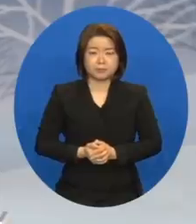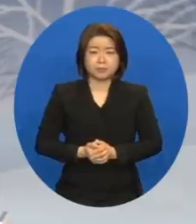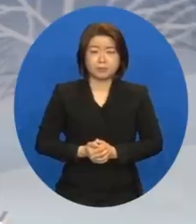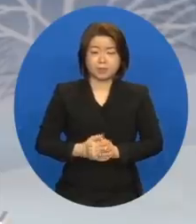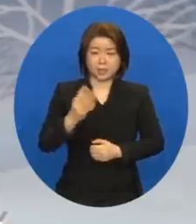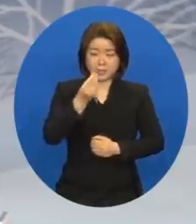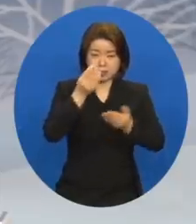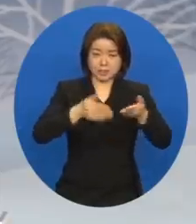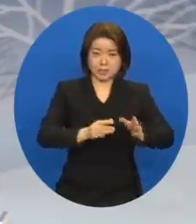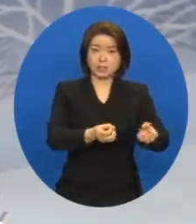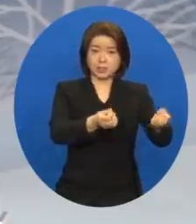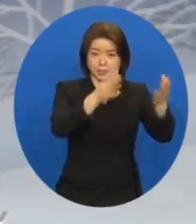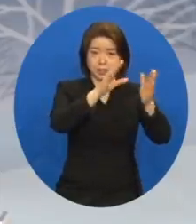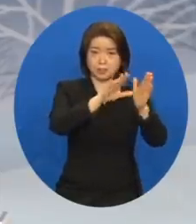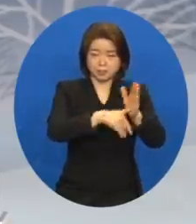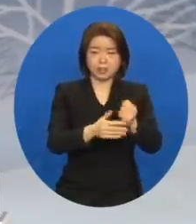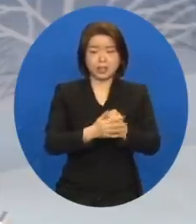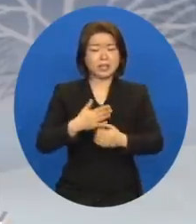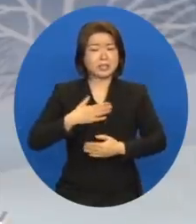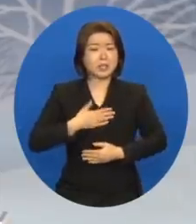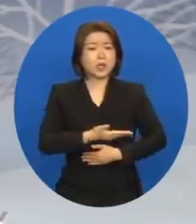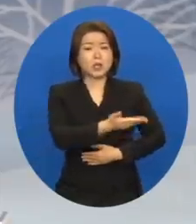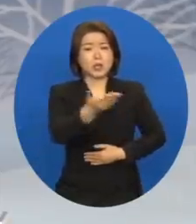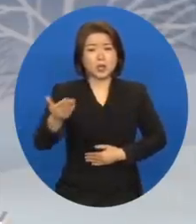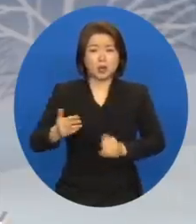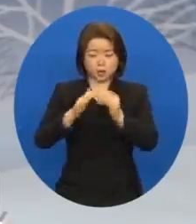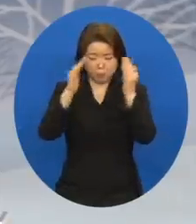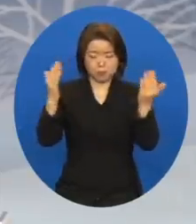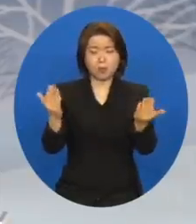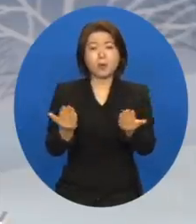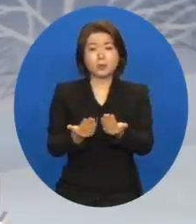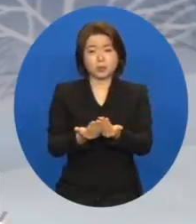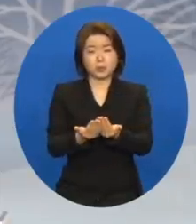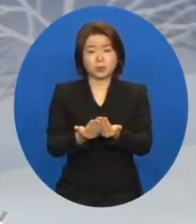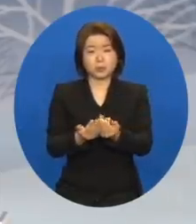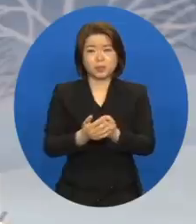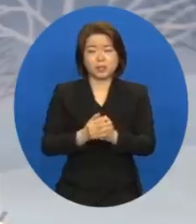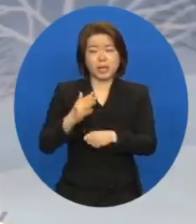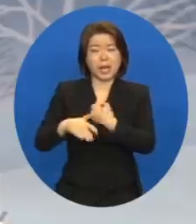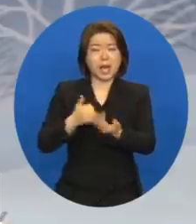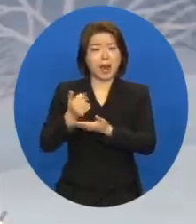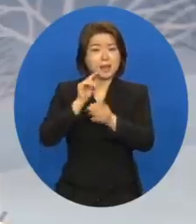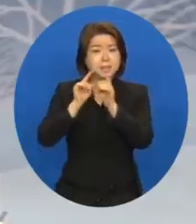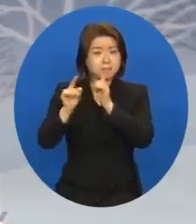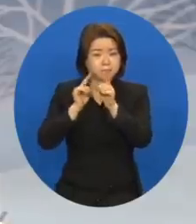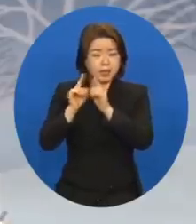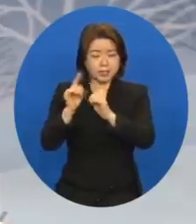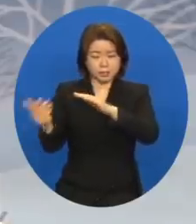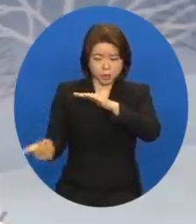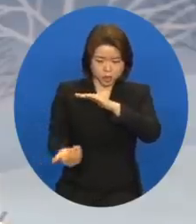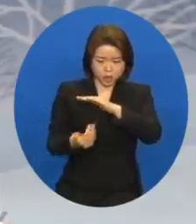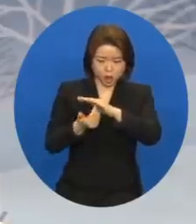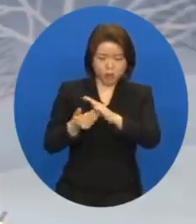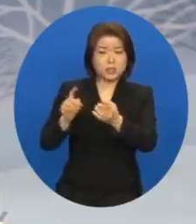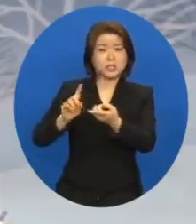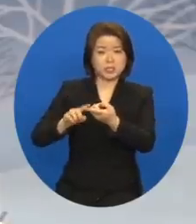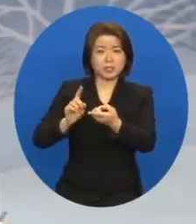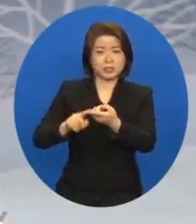성탄절에 저나 여러분 모두에게 하나님의 말씀이 성취되었다는